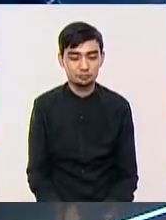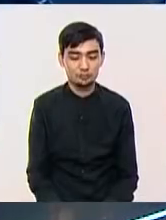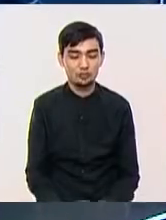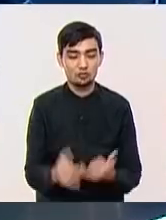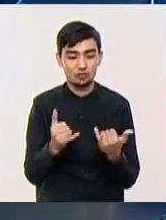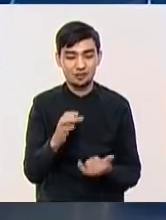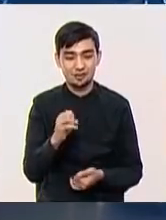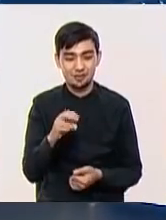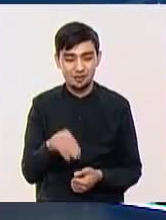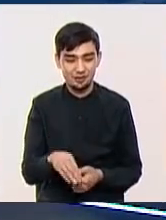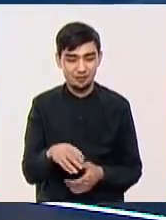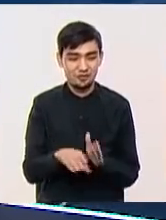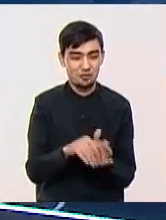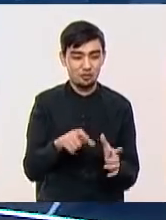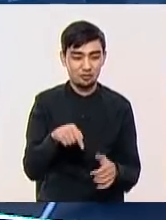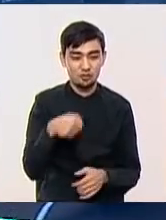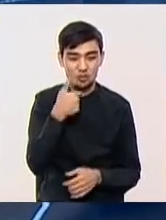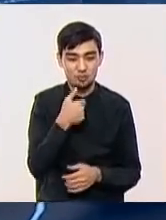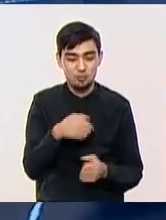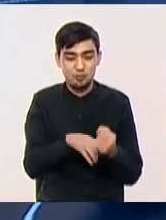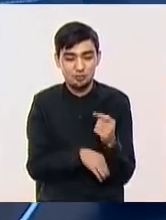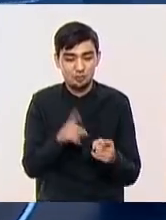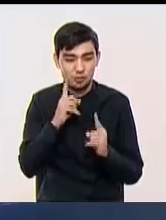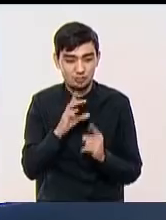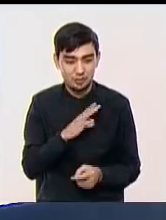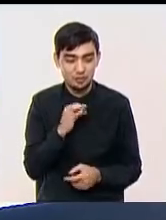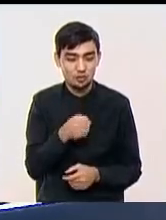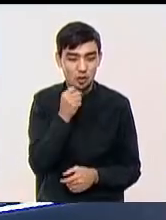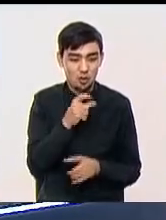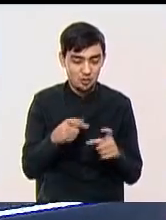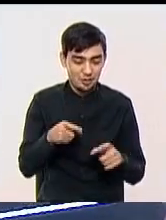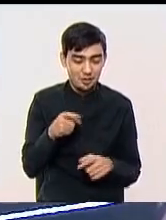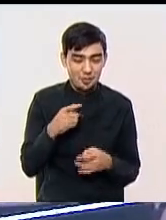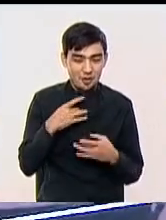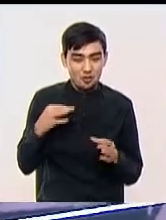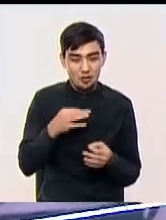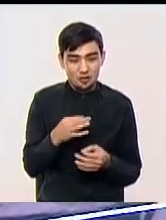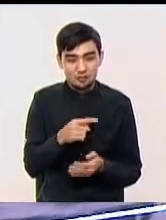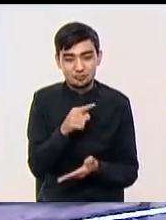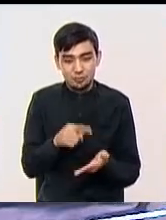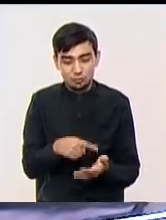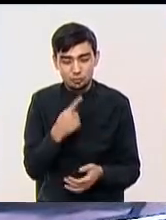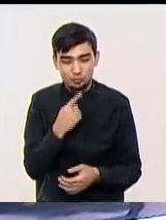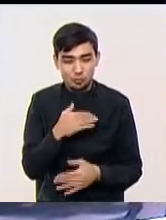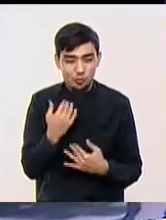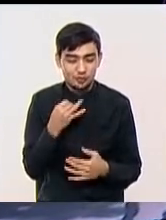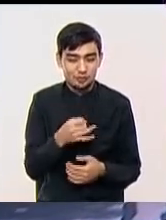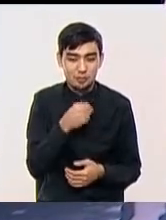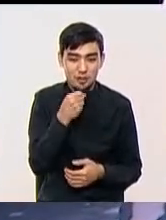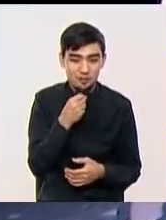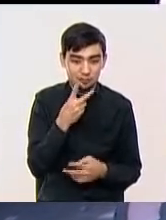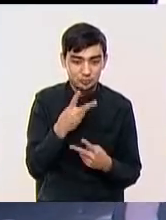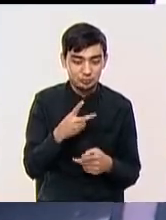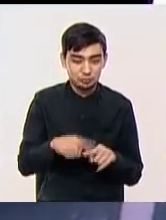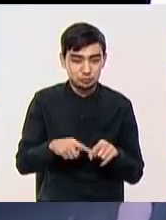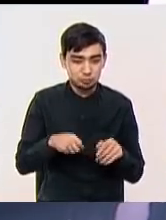Бүгін сенат депутаттары осы жылдың соңғы отырысын өткізді. Журналистер мереке алдында қиын сұрақ қойып қинай қоймас деді ме? Әйтеуір микрофон көрсе